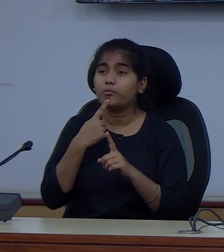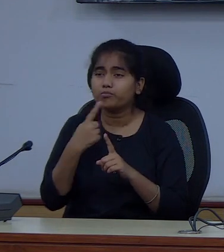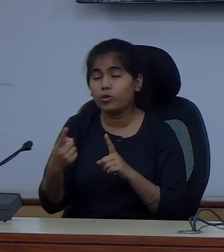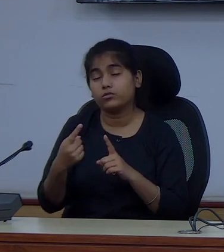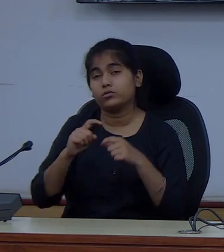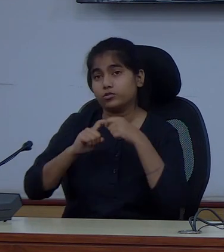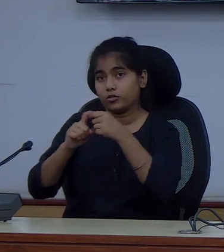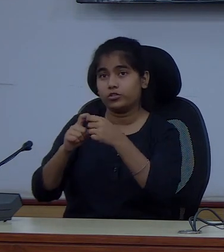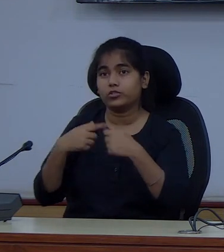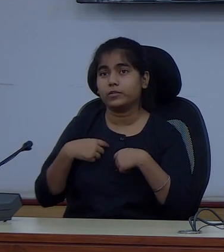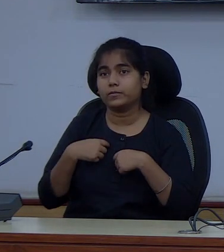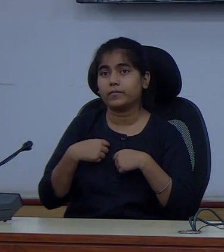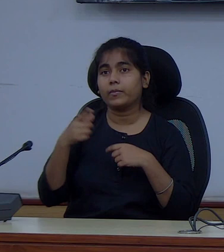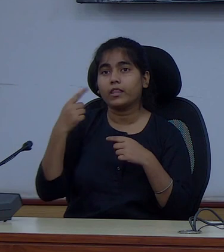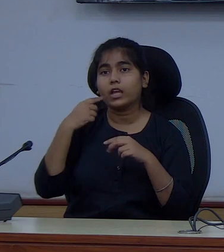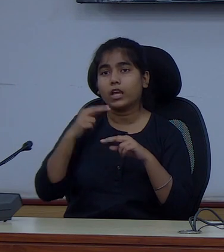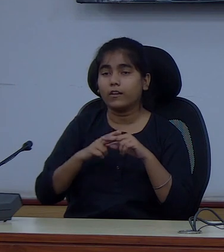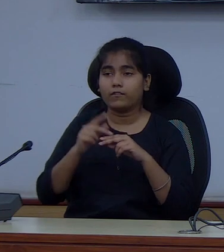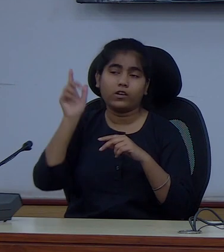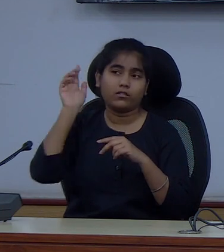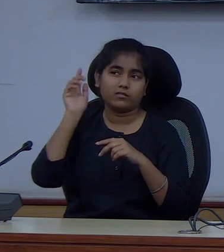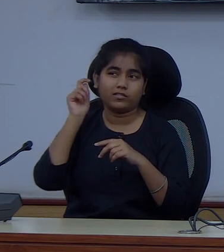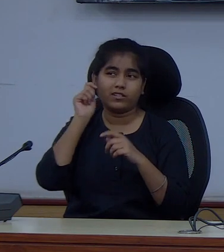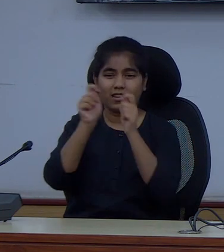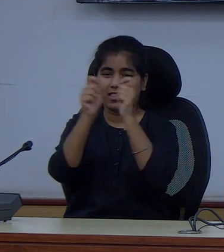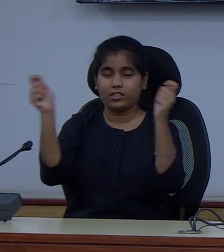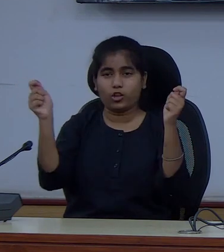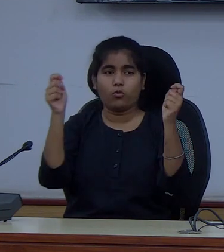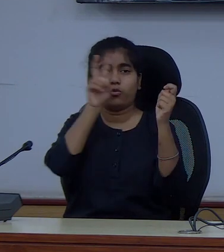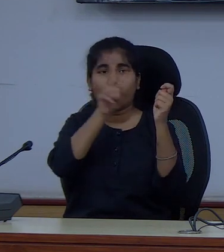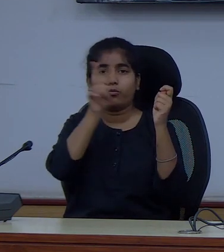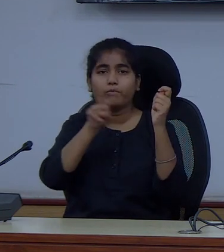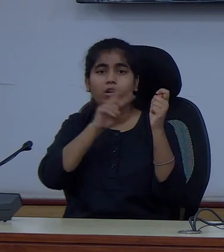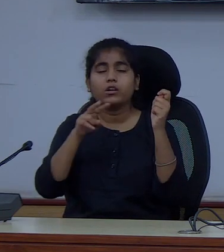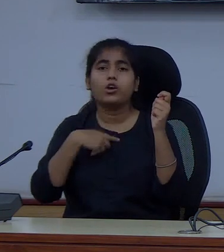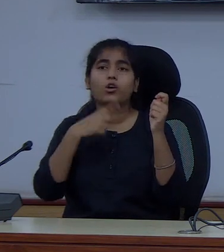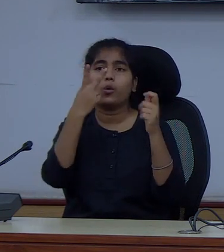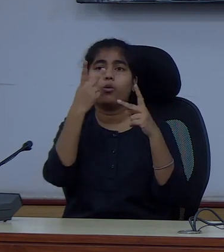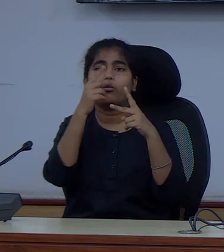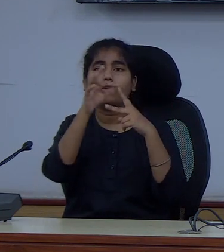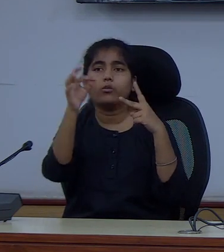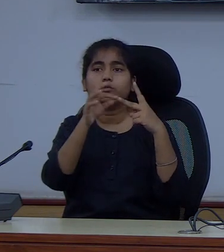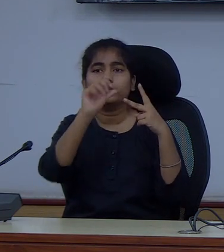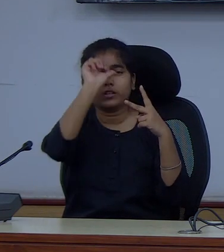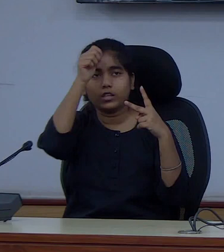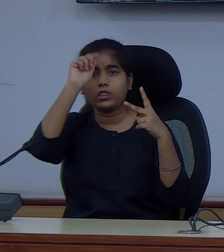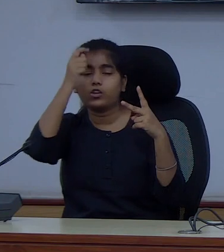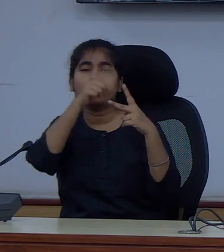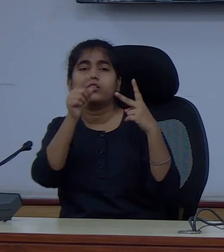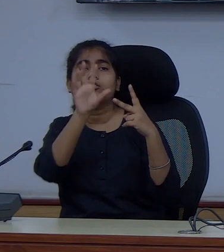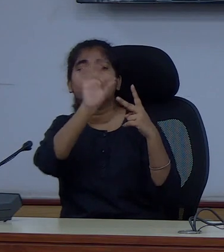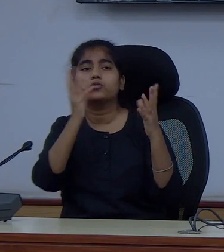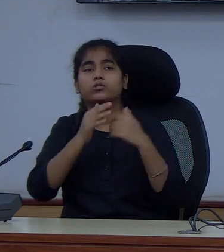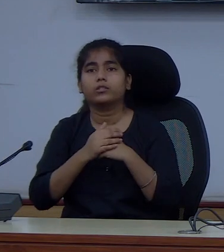है, बिल्कुल सही बात है, पढ़ सकता है, लेकिन अगर मैं आपसे पूछूं, काउंटर क्वेश्चन पूछूं, धर्मेंद्र आपको